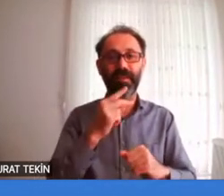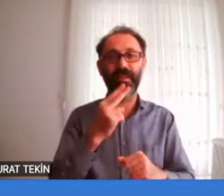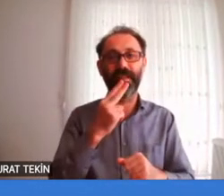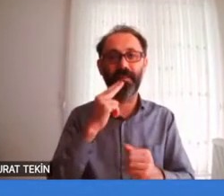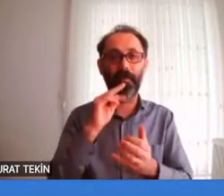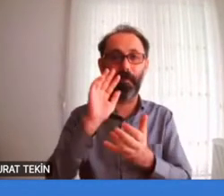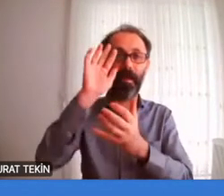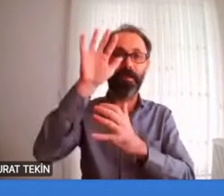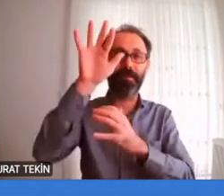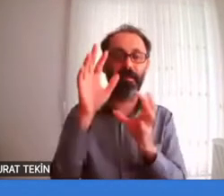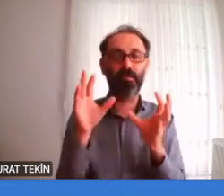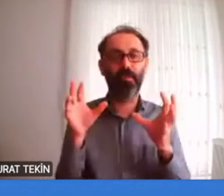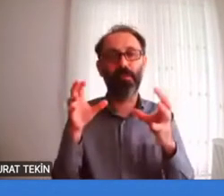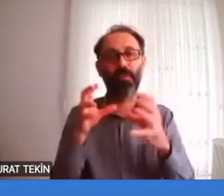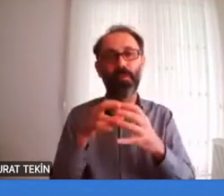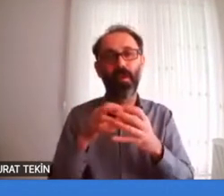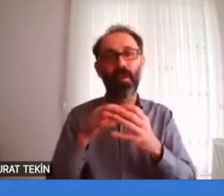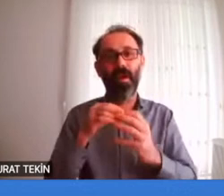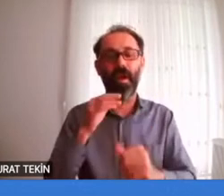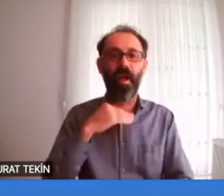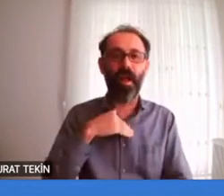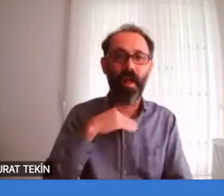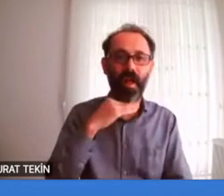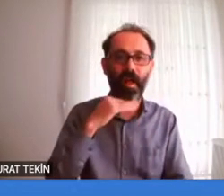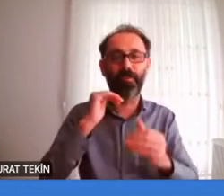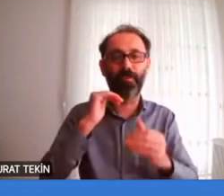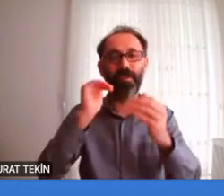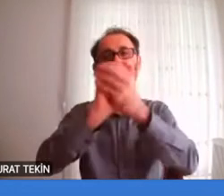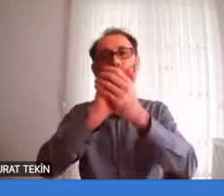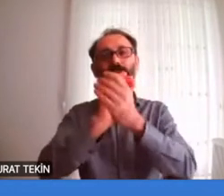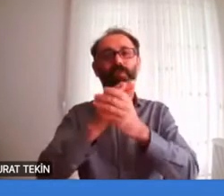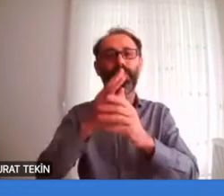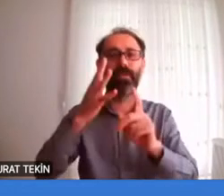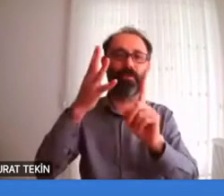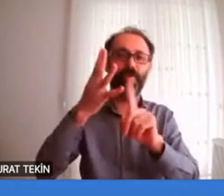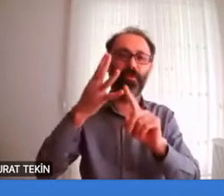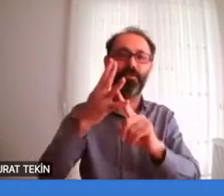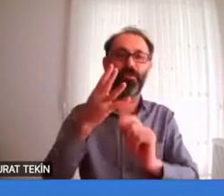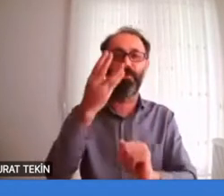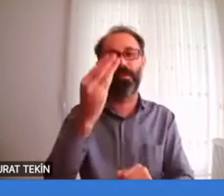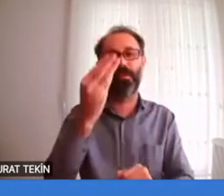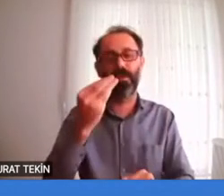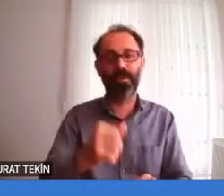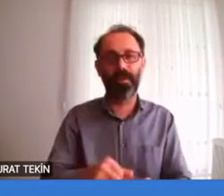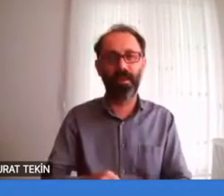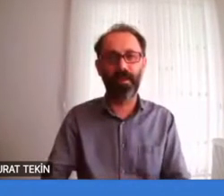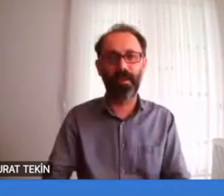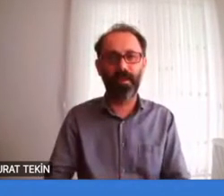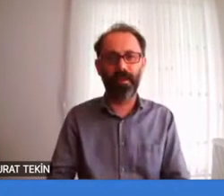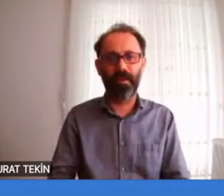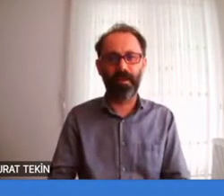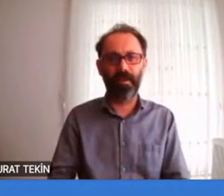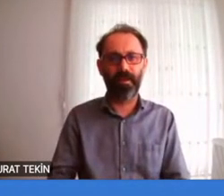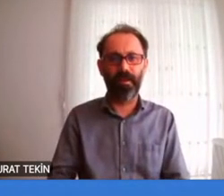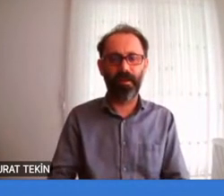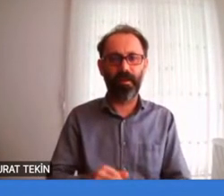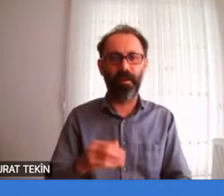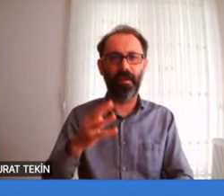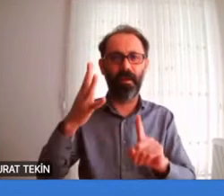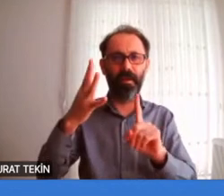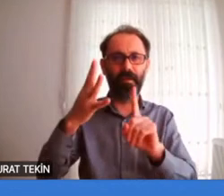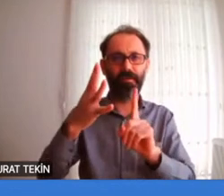da Avrupa Şampiyonası'nda dördüncü olduklarını belirtmek istiyorum. Yine onlar da dördüncü olarak